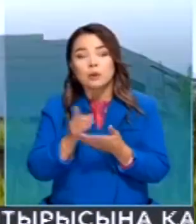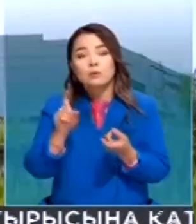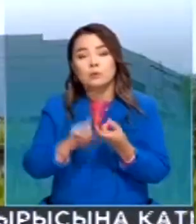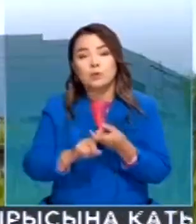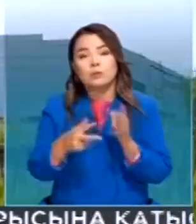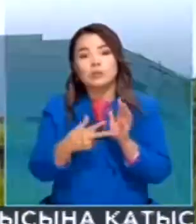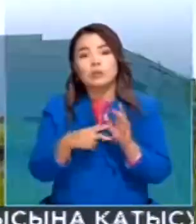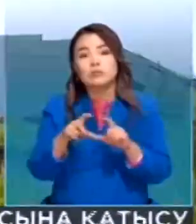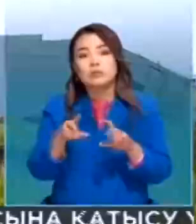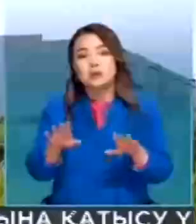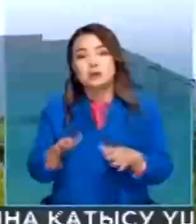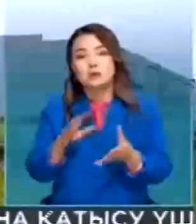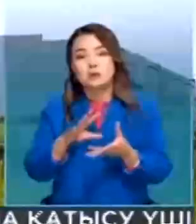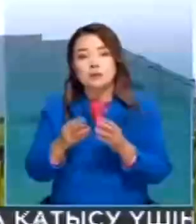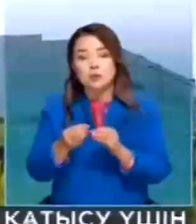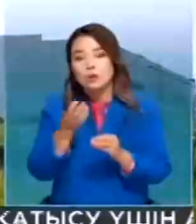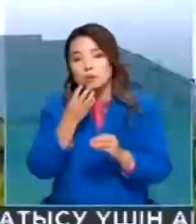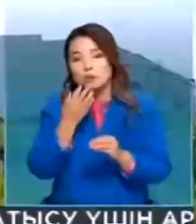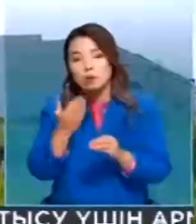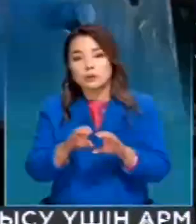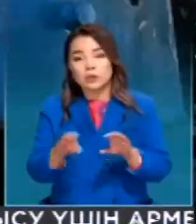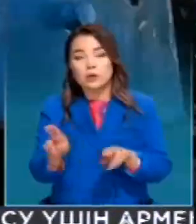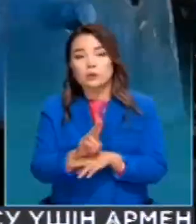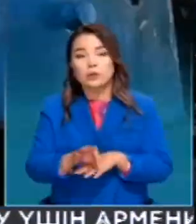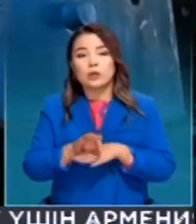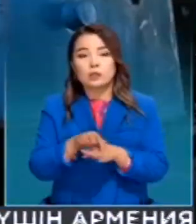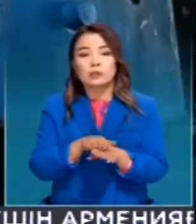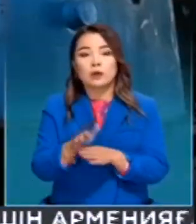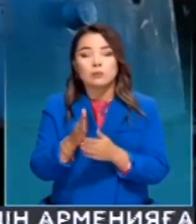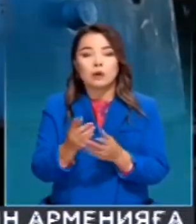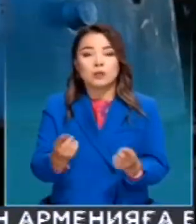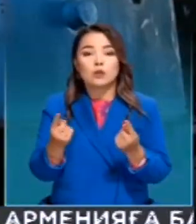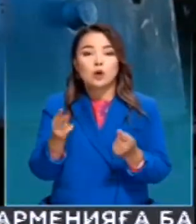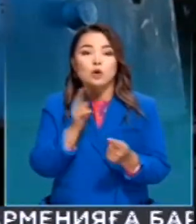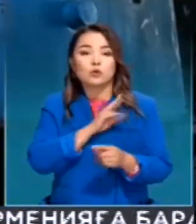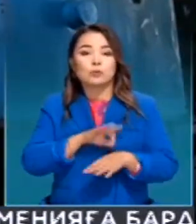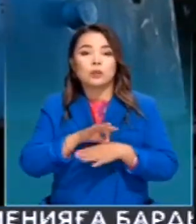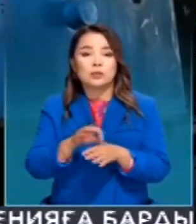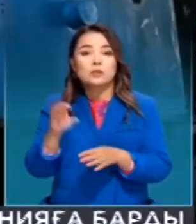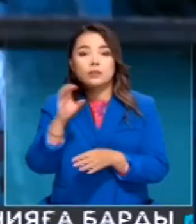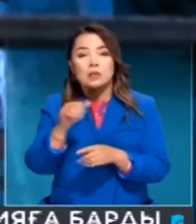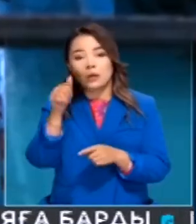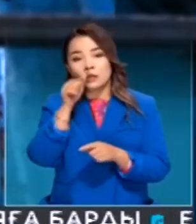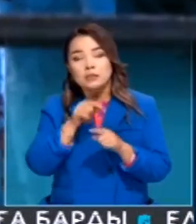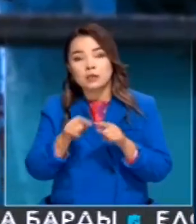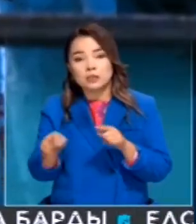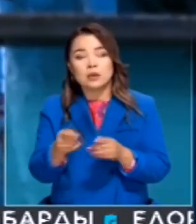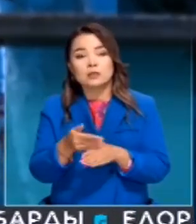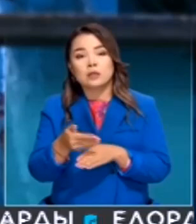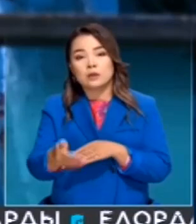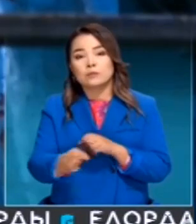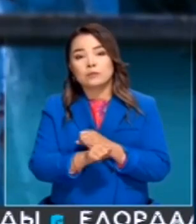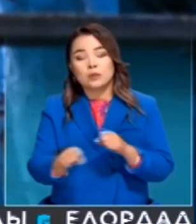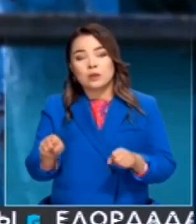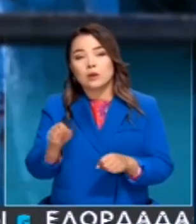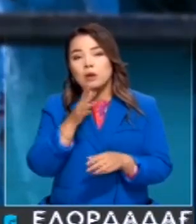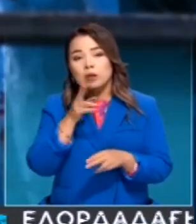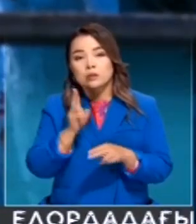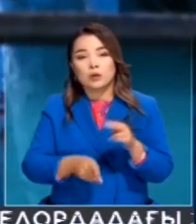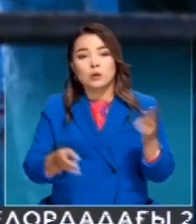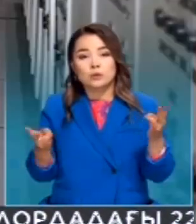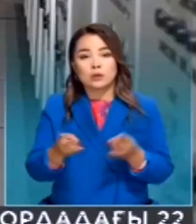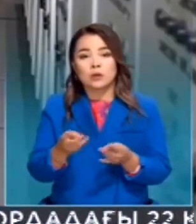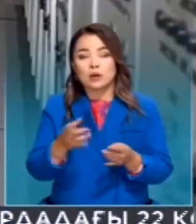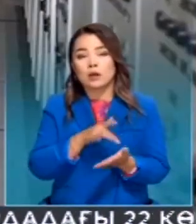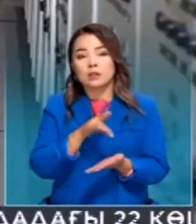биыл 8 нысан бойынша жылу желілері жаңғыртудан өтуде. Ауқымды жұмыстар 42 айынан кешіктірілмей аяқталуы тиіс. Ал қаладағы